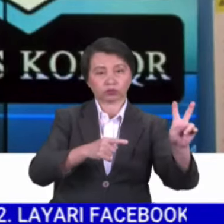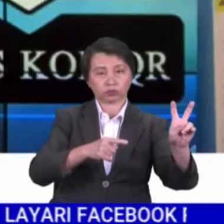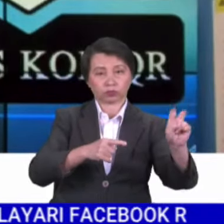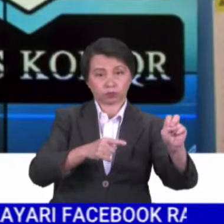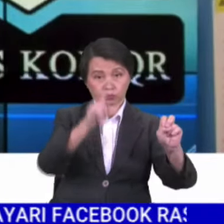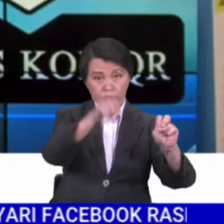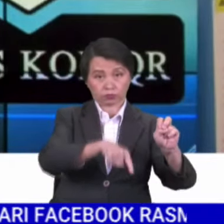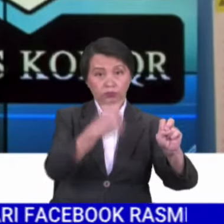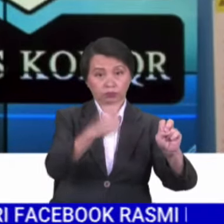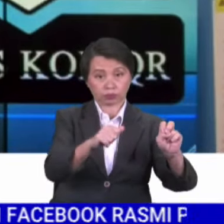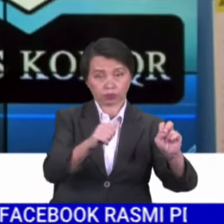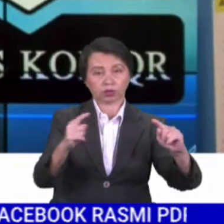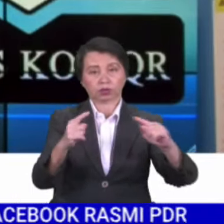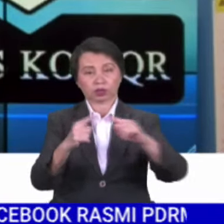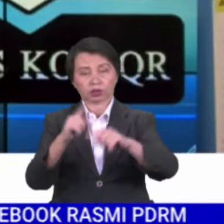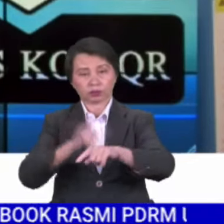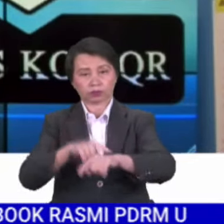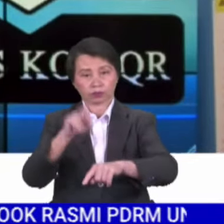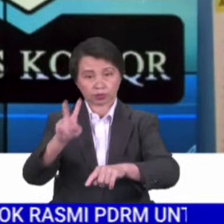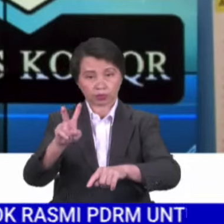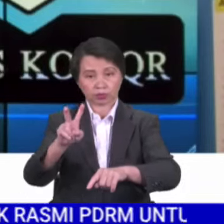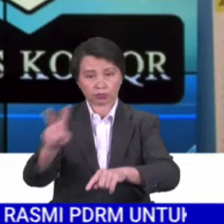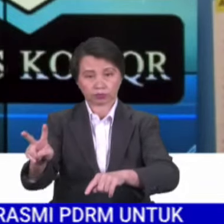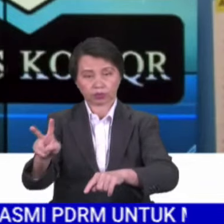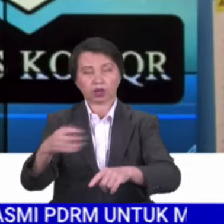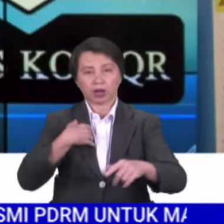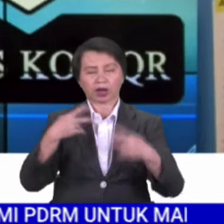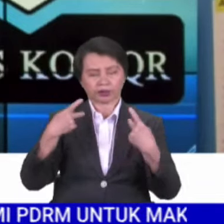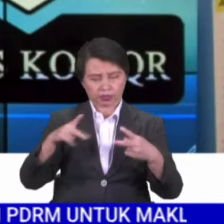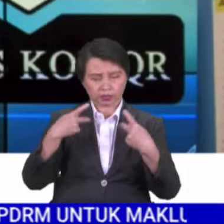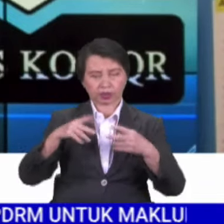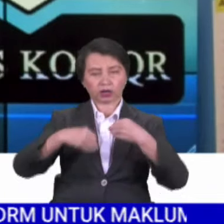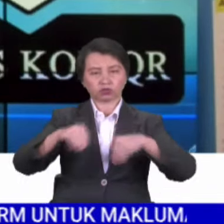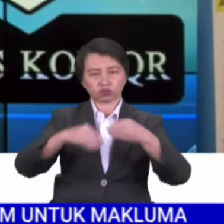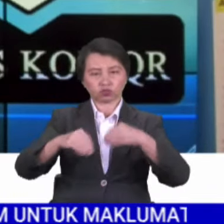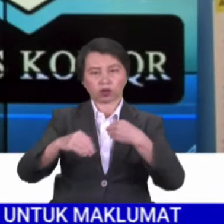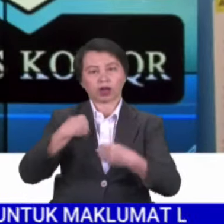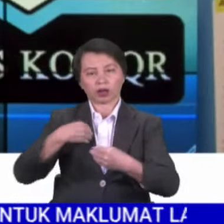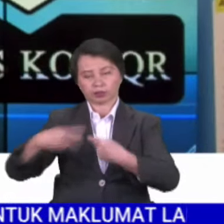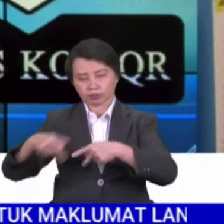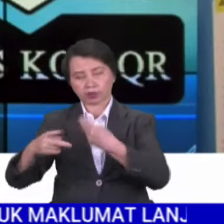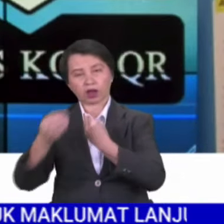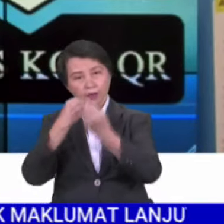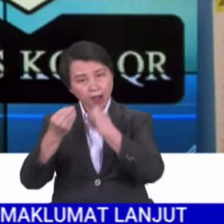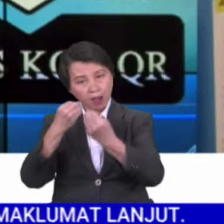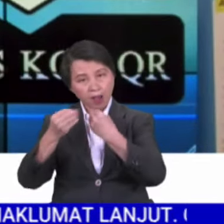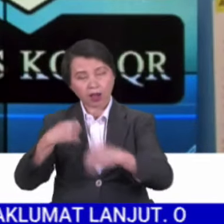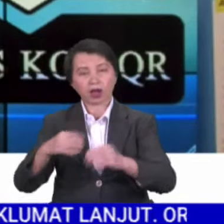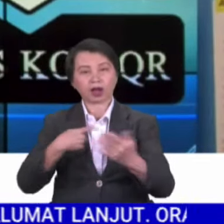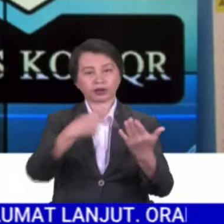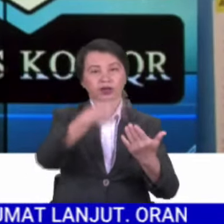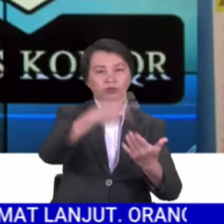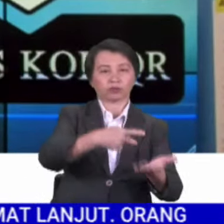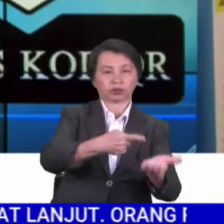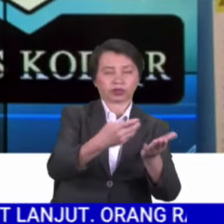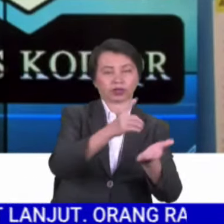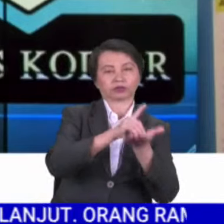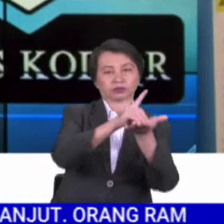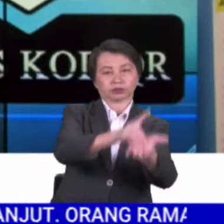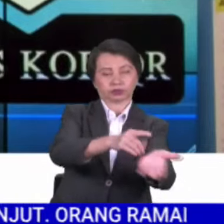ini sehingga 22. Kita tidak ada gerai jualan food truck dan kita ada juga aktiviti propaganda darah dan